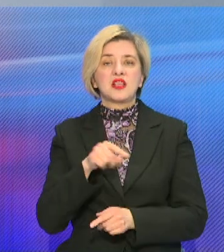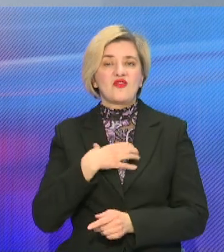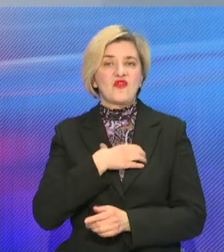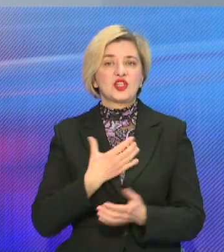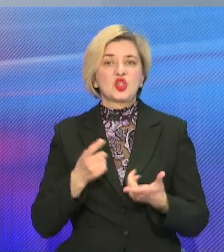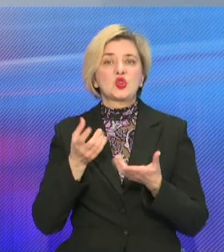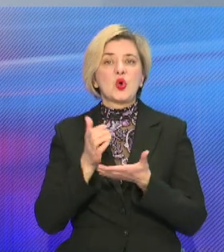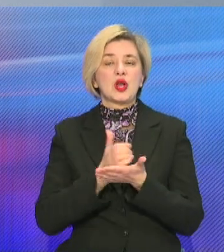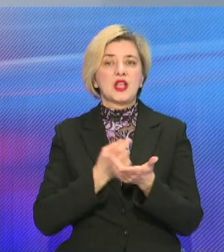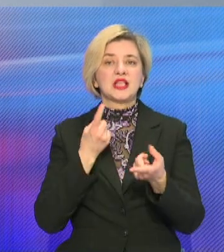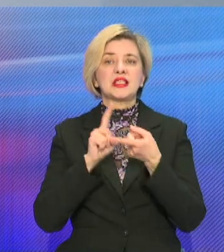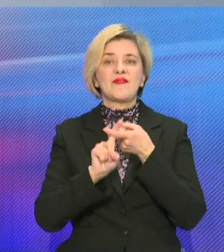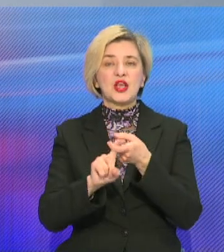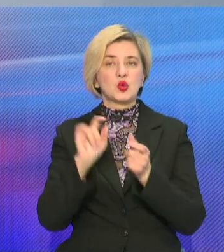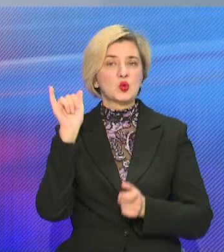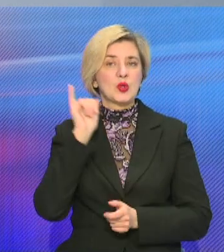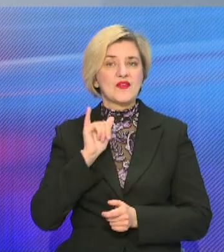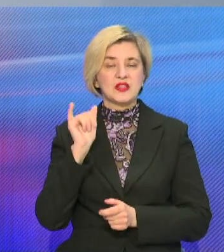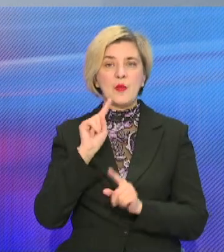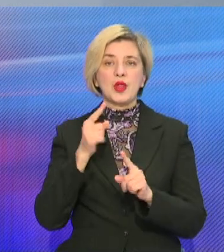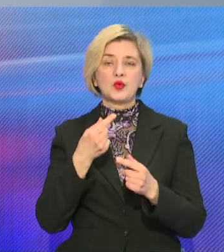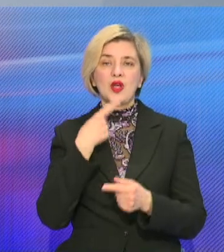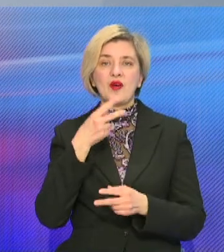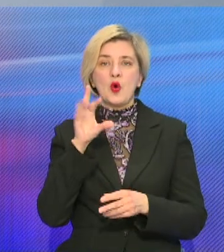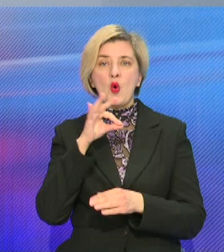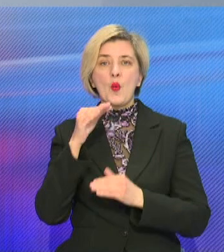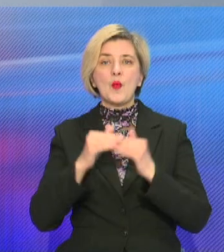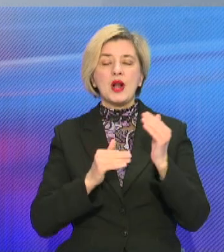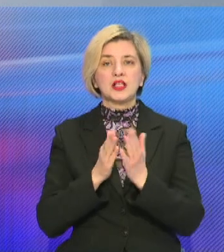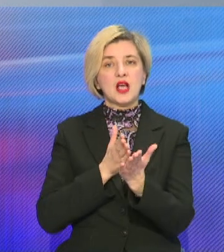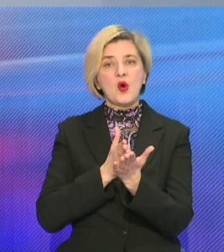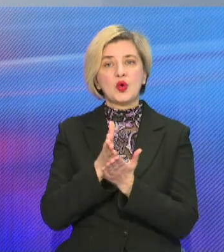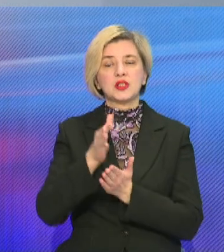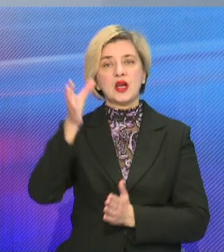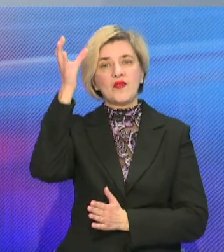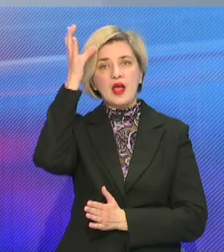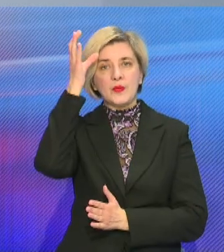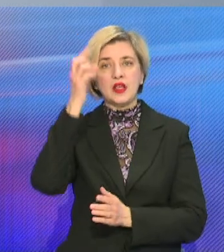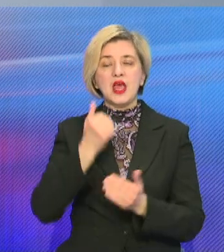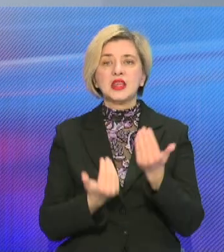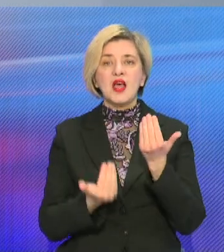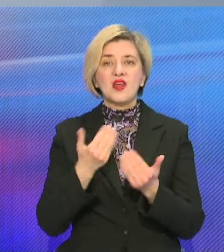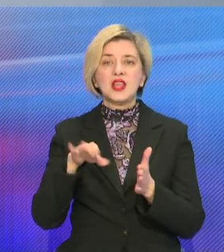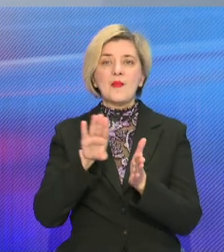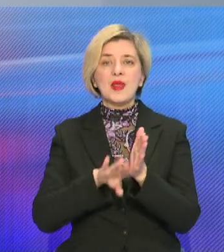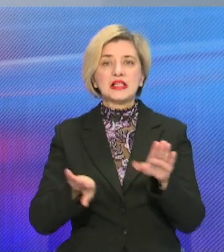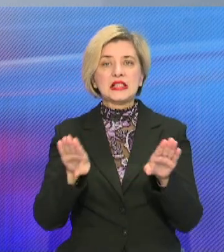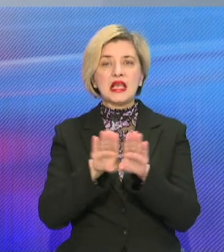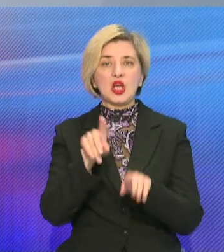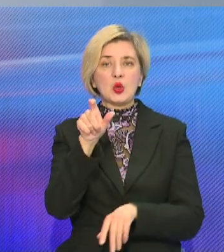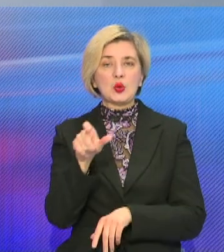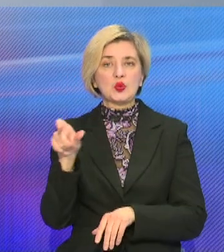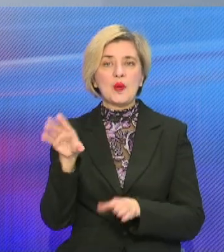университетом, потому что мы говорим о практикоориентированном образовании. Но, наверное, без таких вот людей,